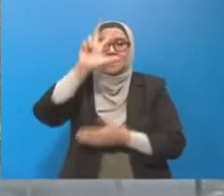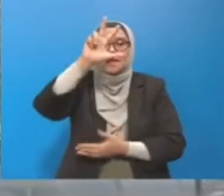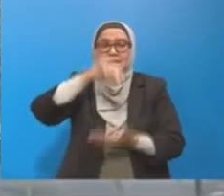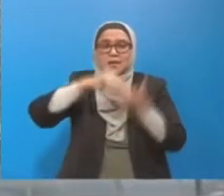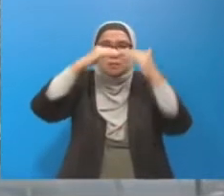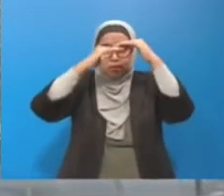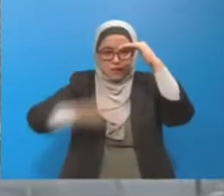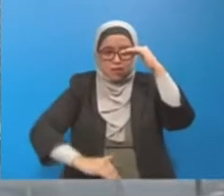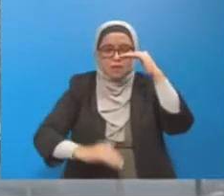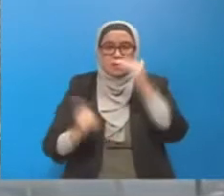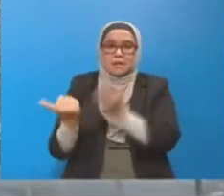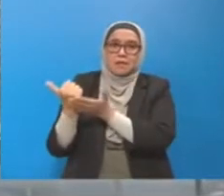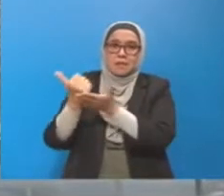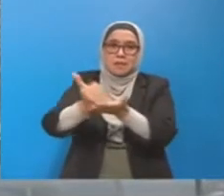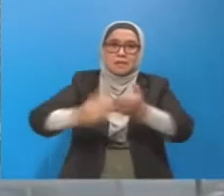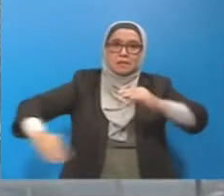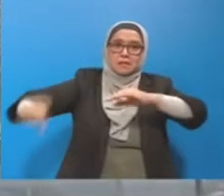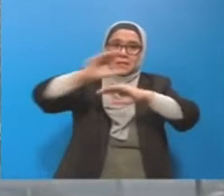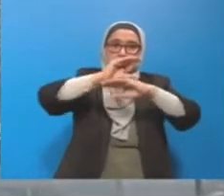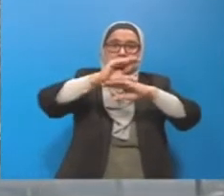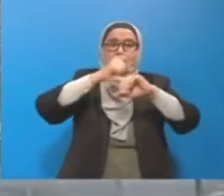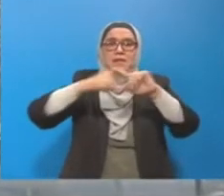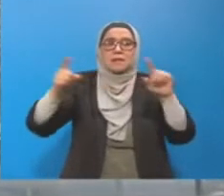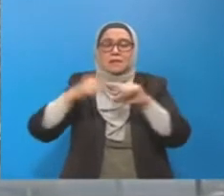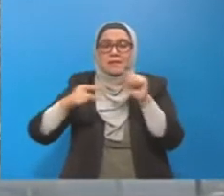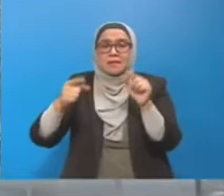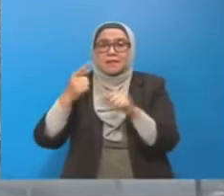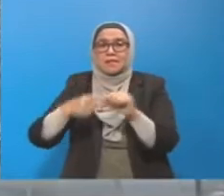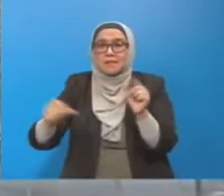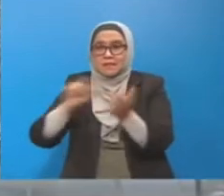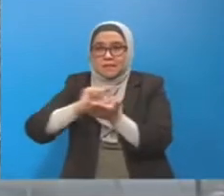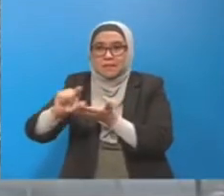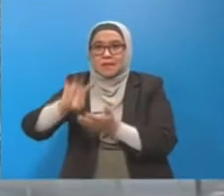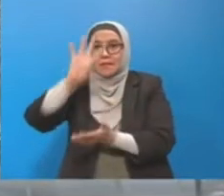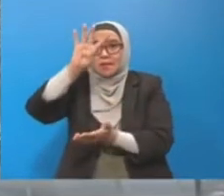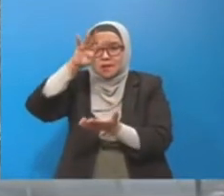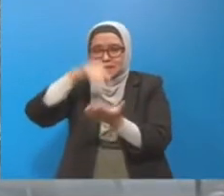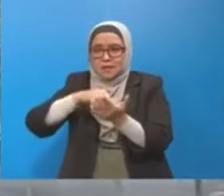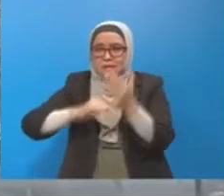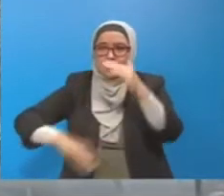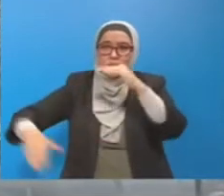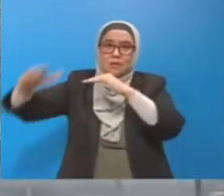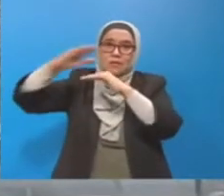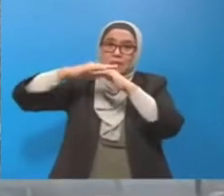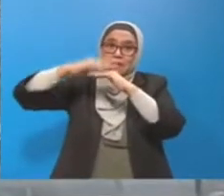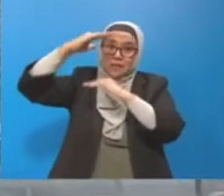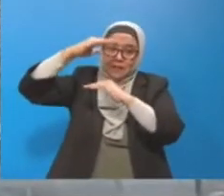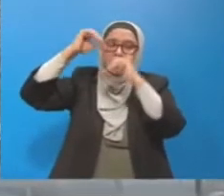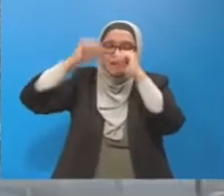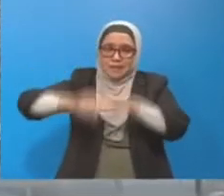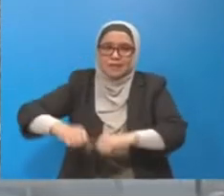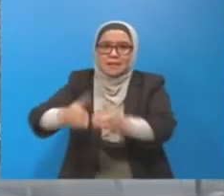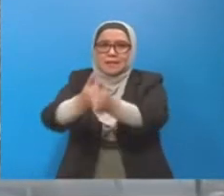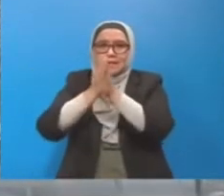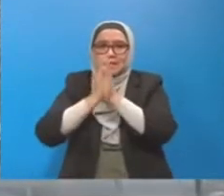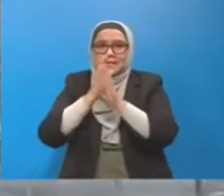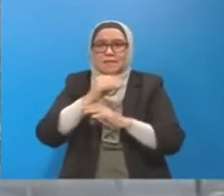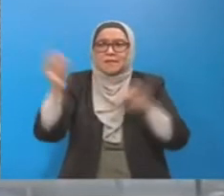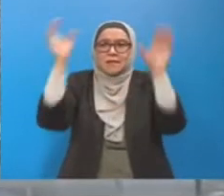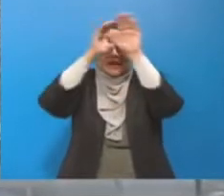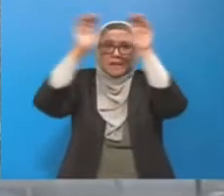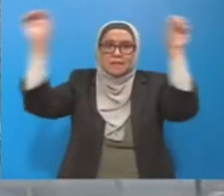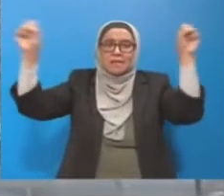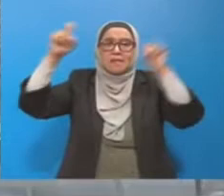yang ini Pak Pak libur Kata tombol memohon selain pernah itu majikan tidak dapat beroperasi semasa